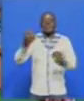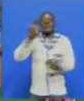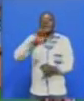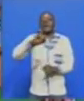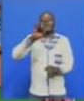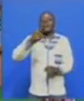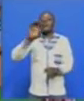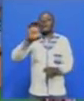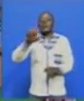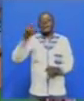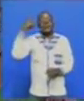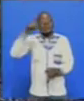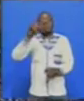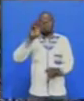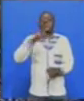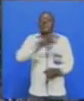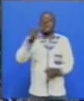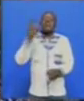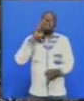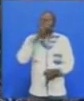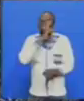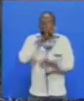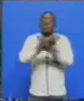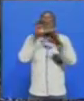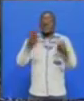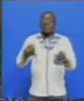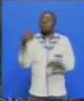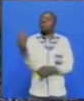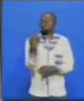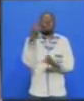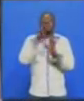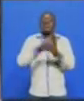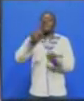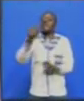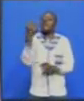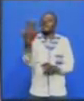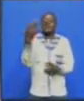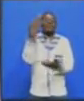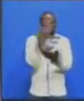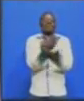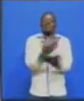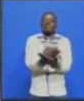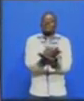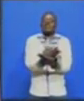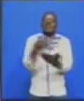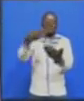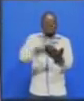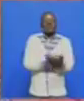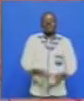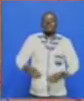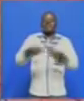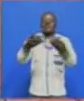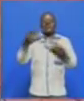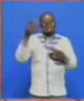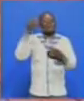de pépinières et d'hôtels d'entreprise, seulement 25 projets seront financés. La nouvelle a été donnée lors de la